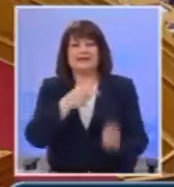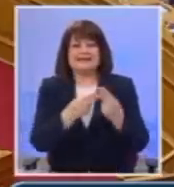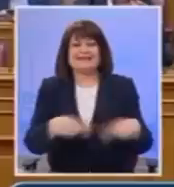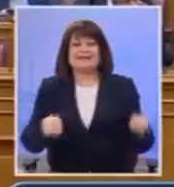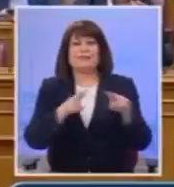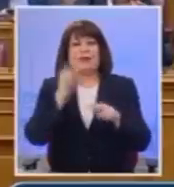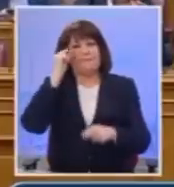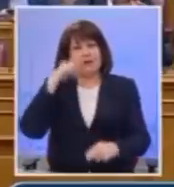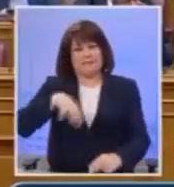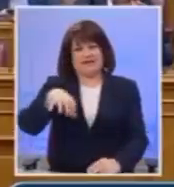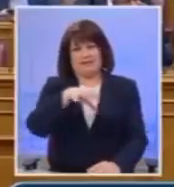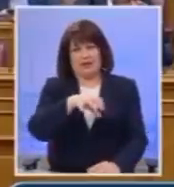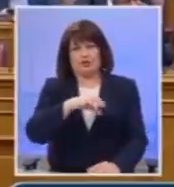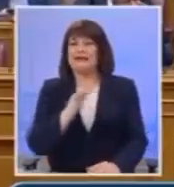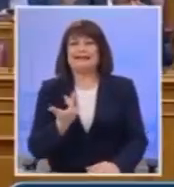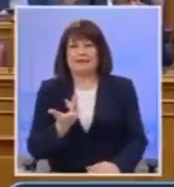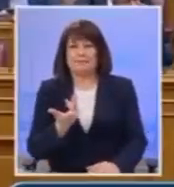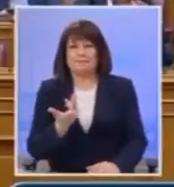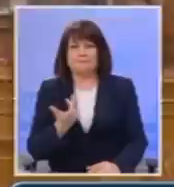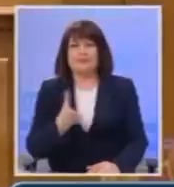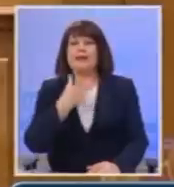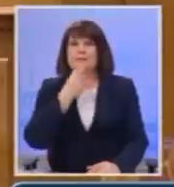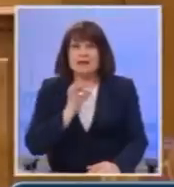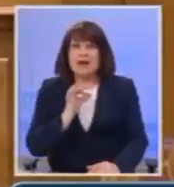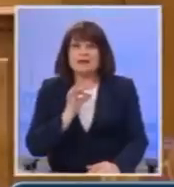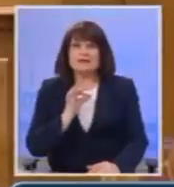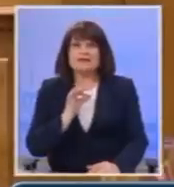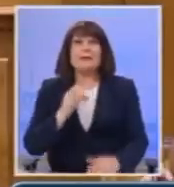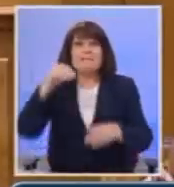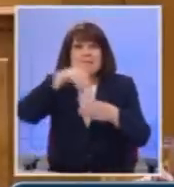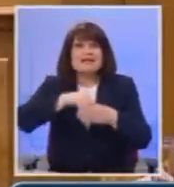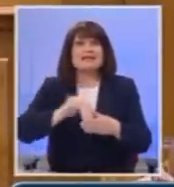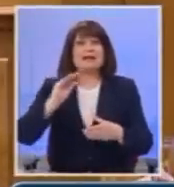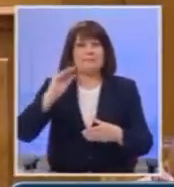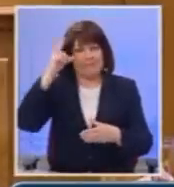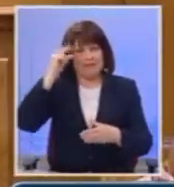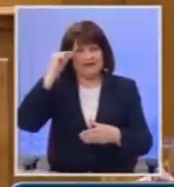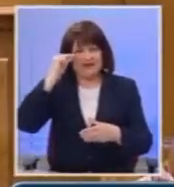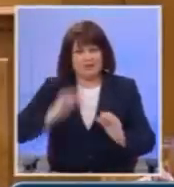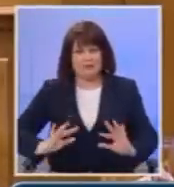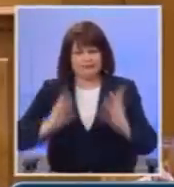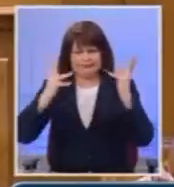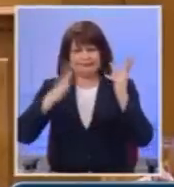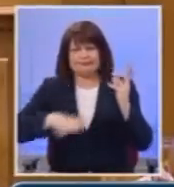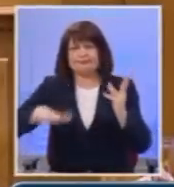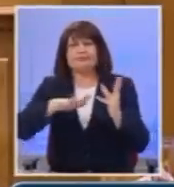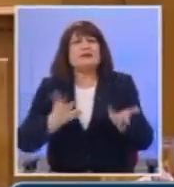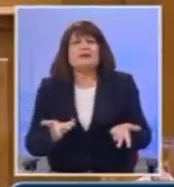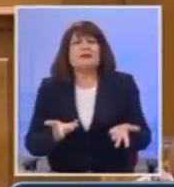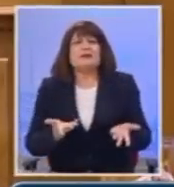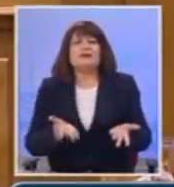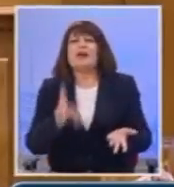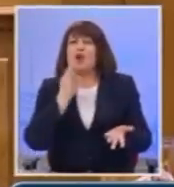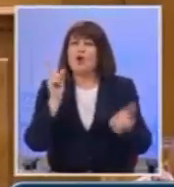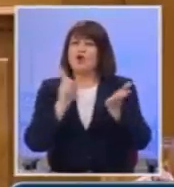ιδρύματος? Είναι η εκρηκτική κατάσταση που έχει δημιουργηθεί στα πανεπιστήμια εξαιτίας της δυνατότητας που τους